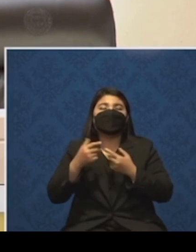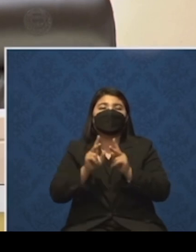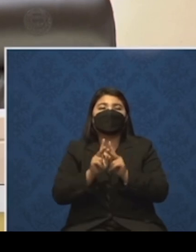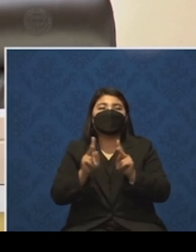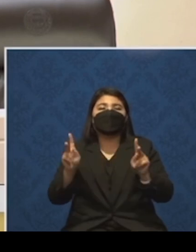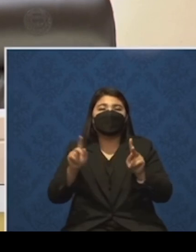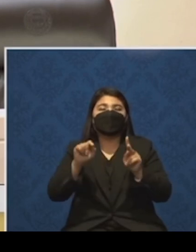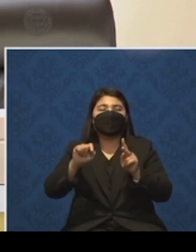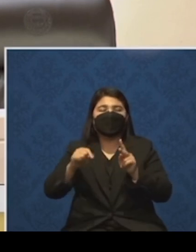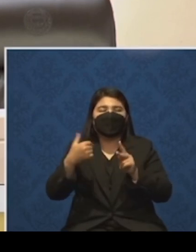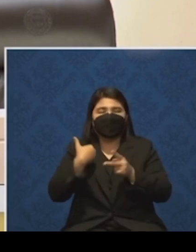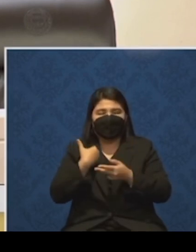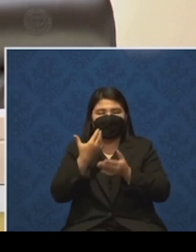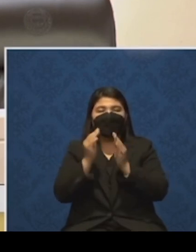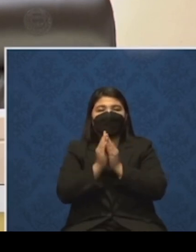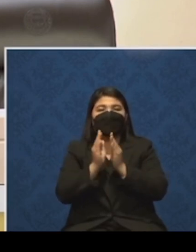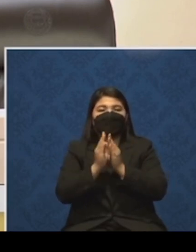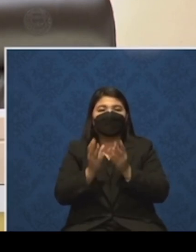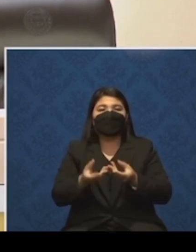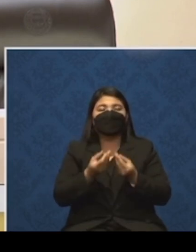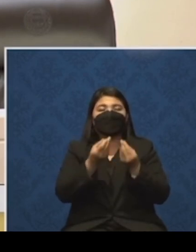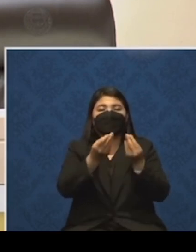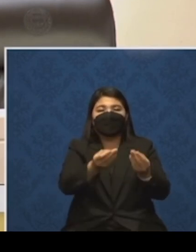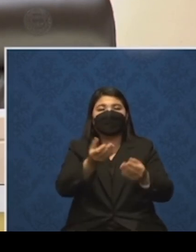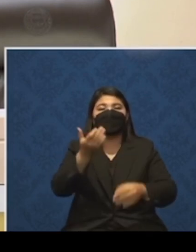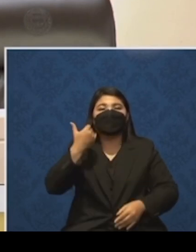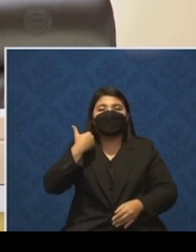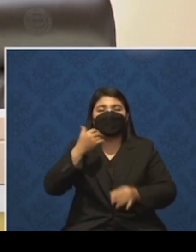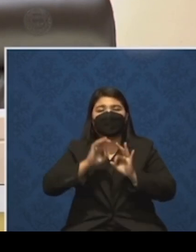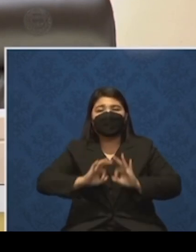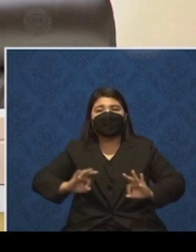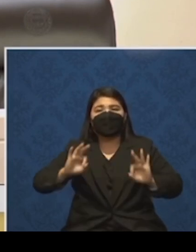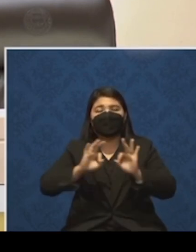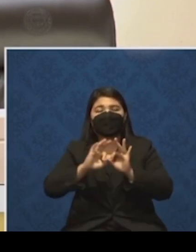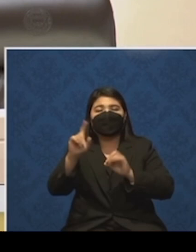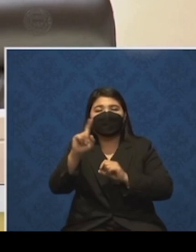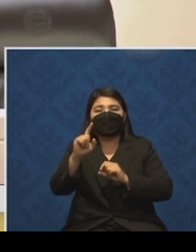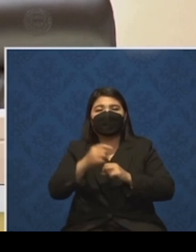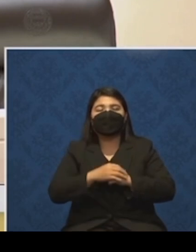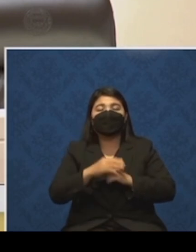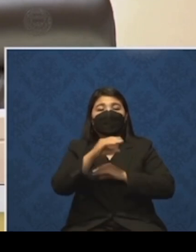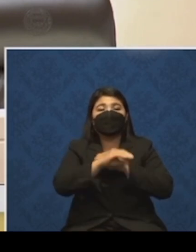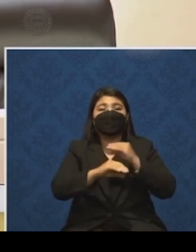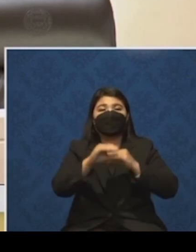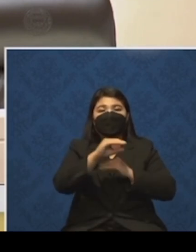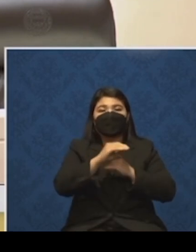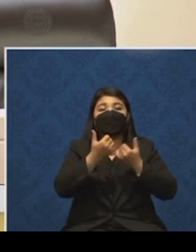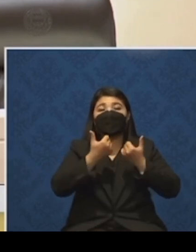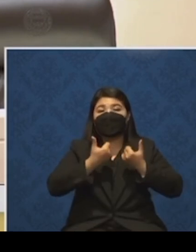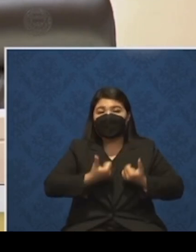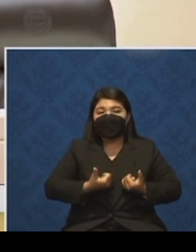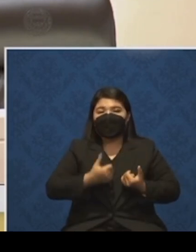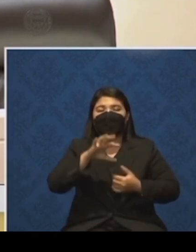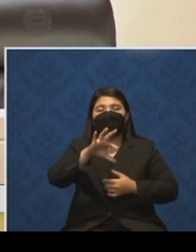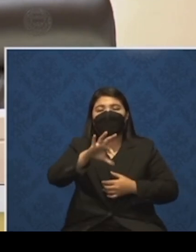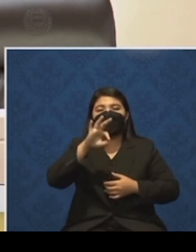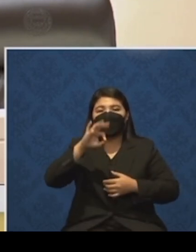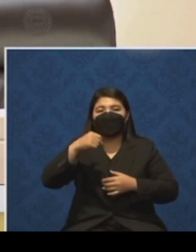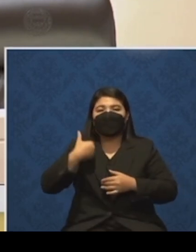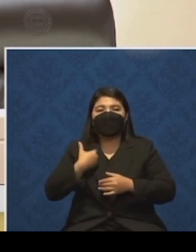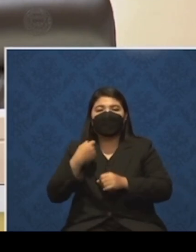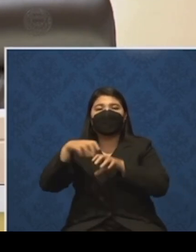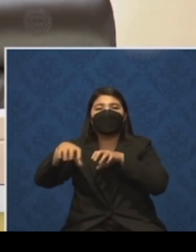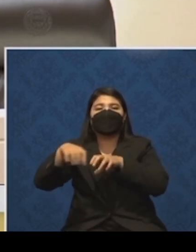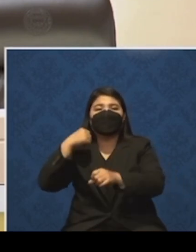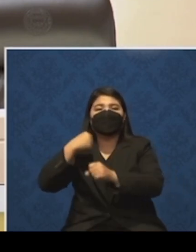ที่จะให้คะแนนสำคัญก็คือว่าโครงการนี้ได้รับการคัดเลือกเข้าร่วมการจัดทำข้อตกลงคุณธร